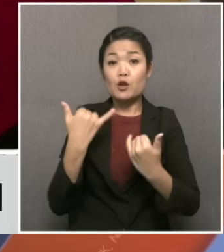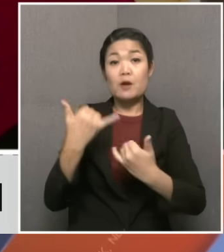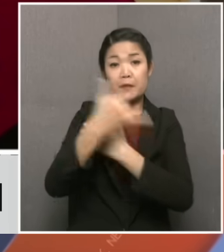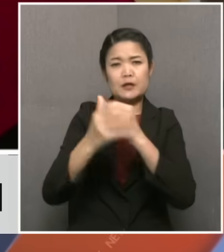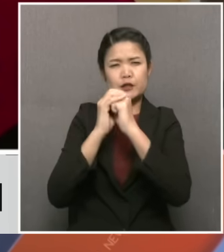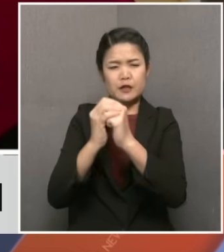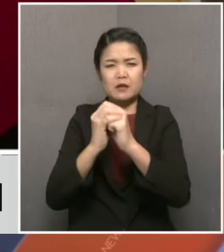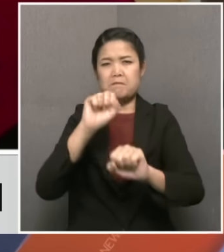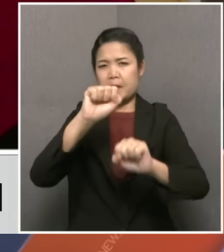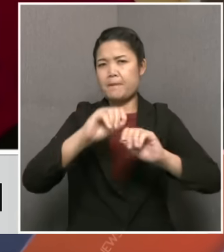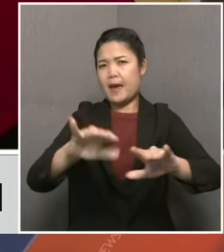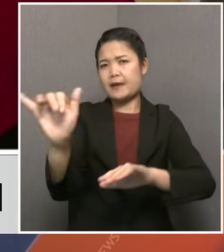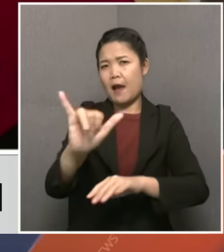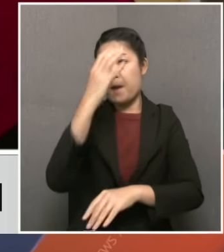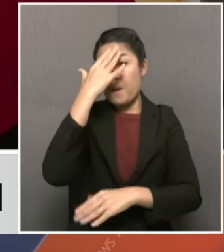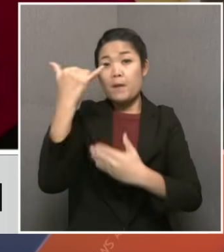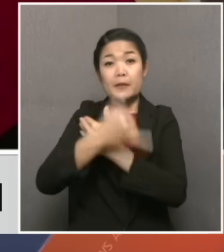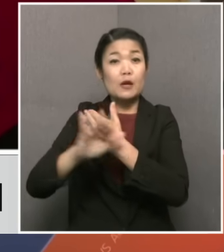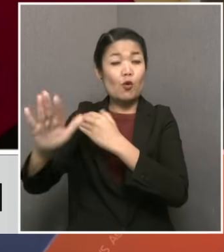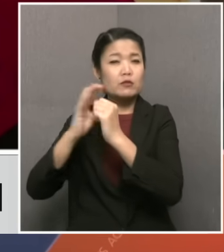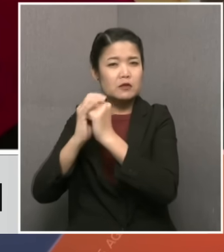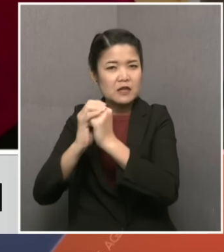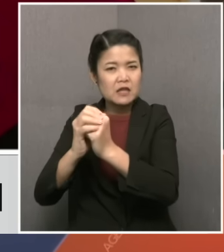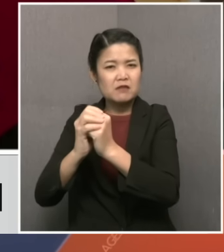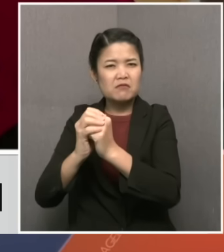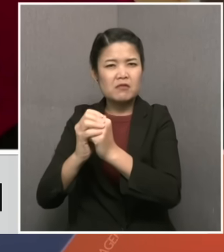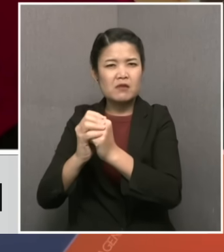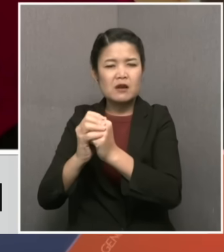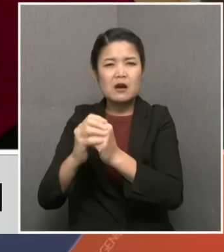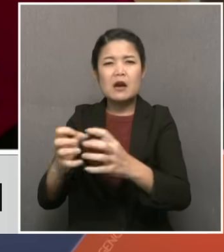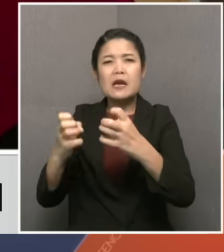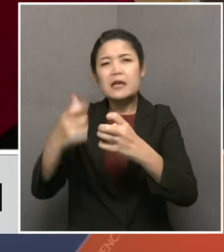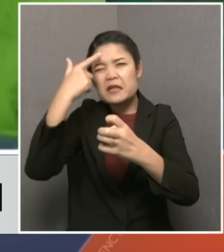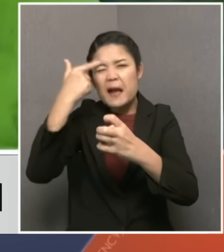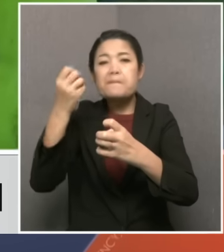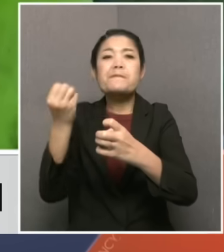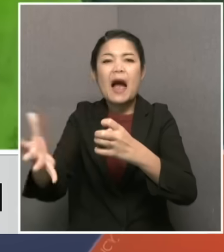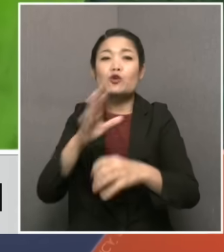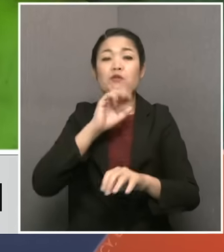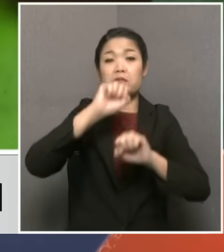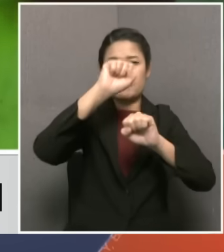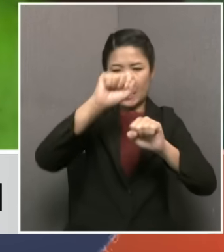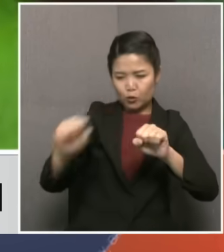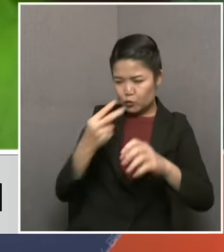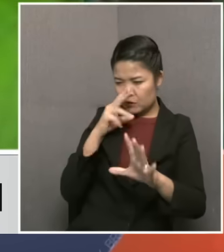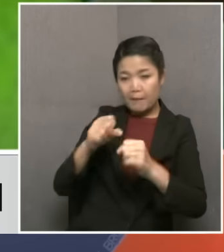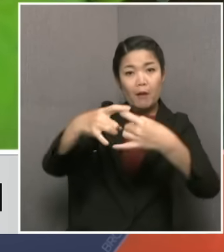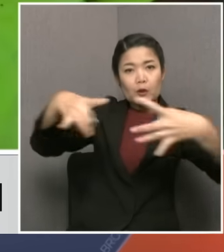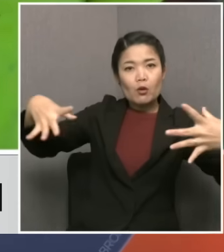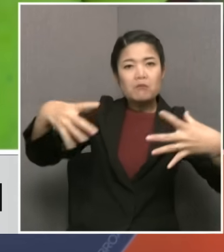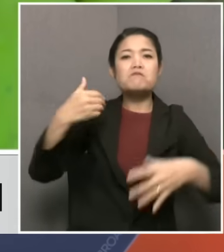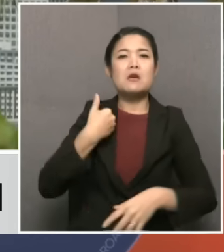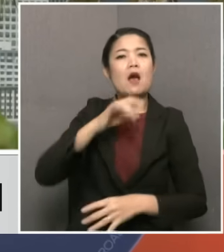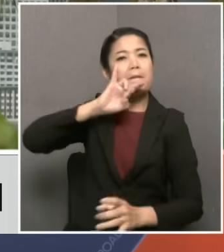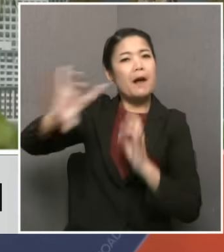ขายังไม่กล้าประกาศเพราะว่าตัวเขาเองเนี่ยพอใช้ถ่านหินเยอะนะดังนั้นถ้าประกาศแล้วมันจะโดนบทสะท้อนมันกลับมาแรงนะฮะเพ